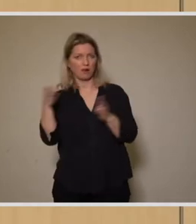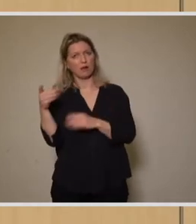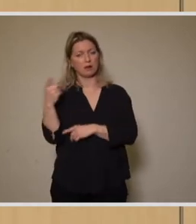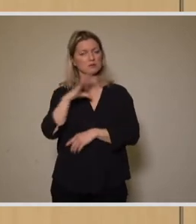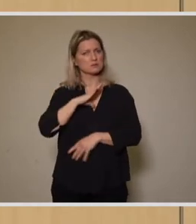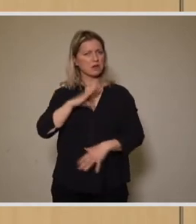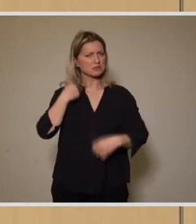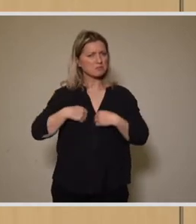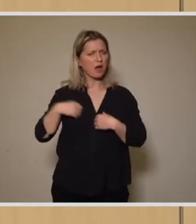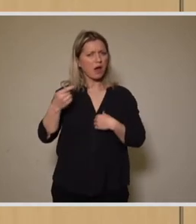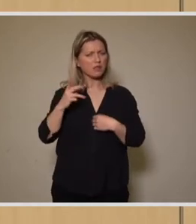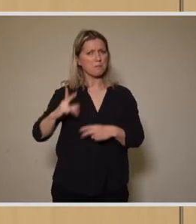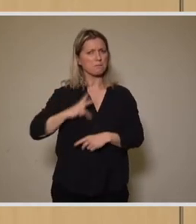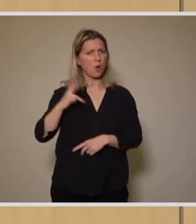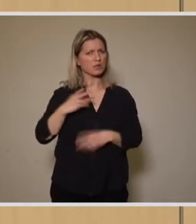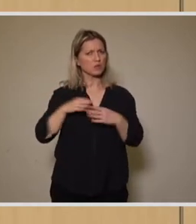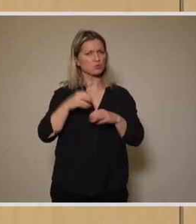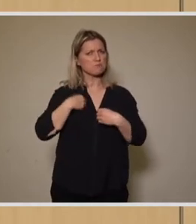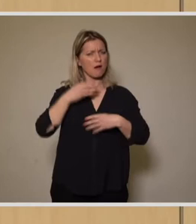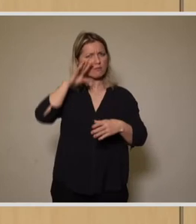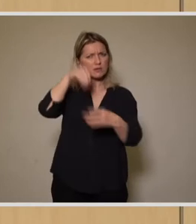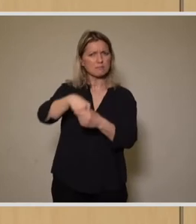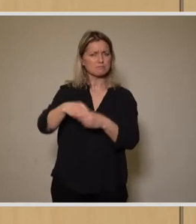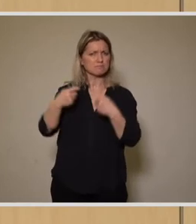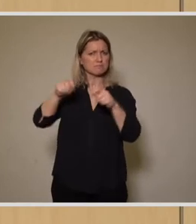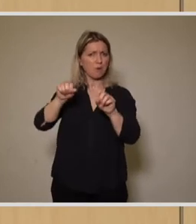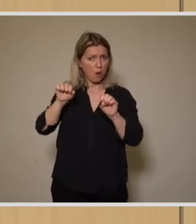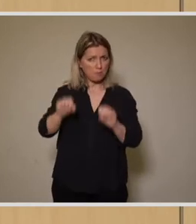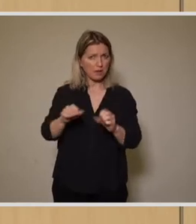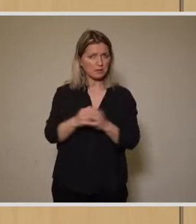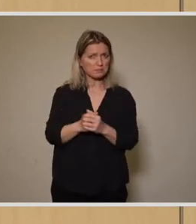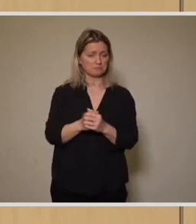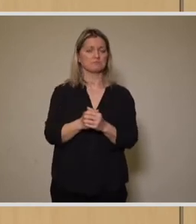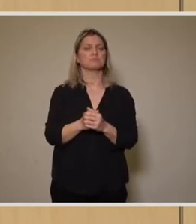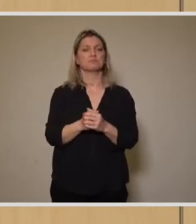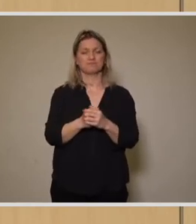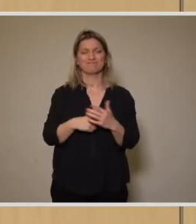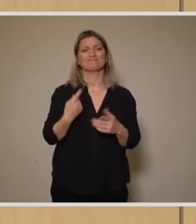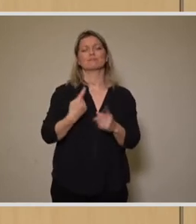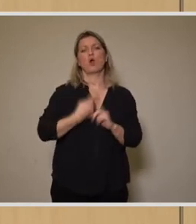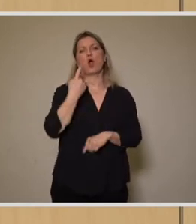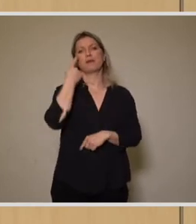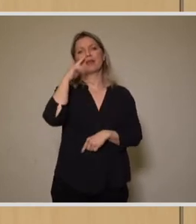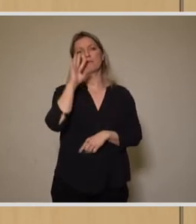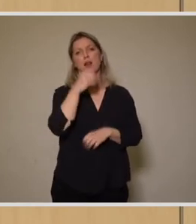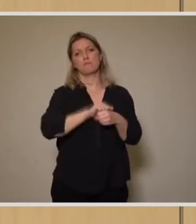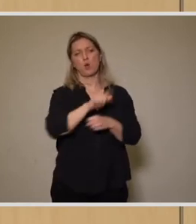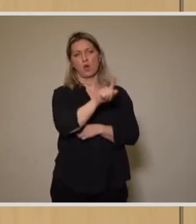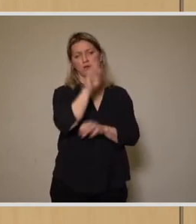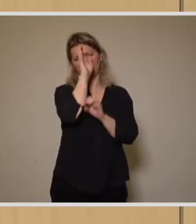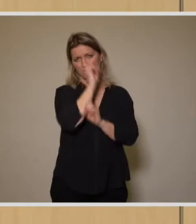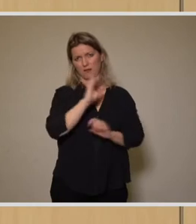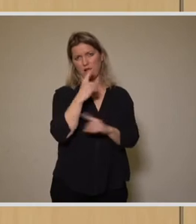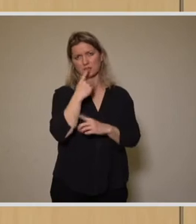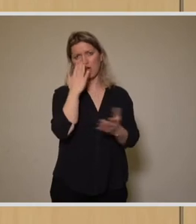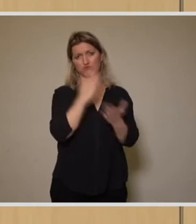ein modernes Schwimmbad einbauen kann. Und die Denkmalpflege, die Oberdenkmalbehörde, hat eigentlich sehr klar gesagt, dass